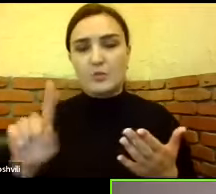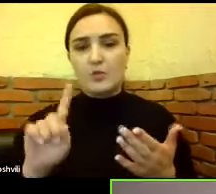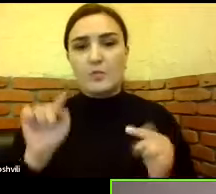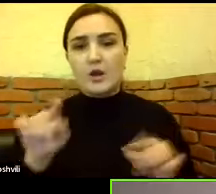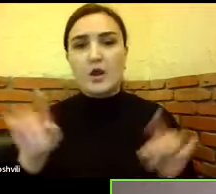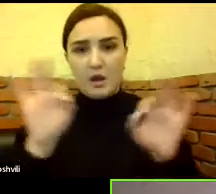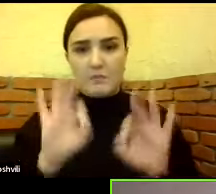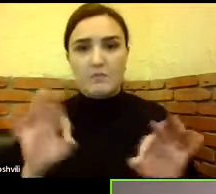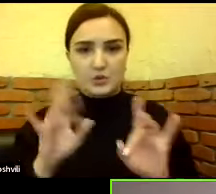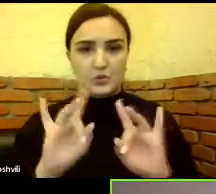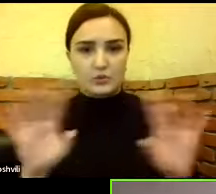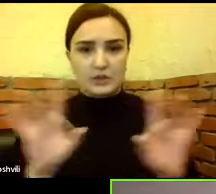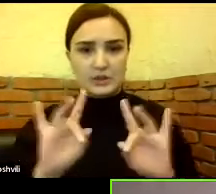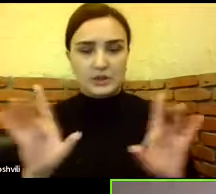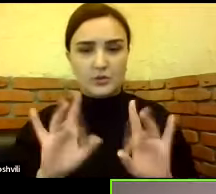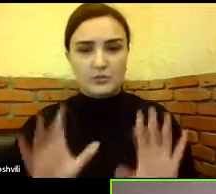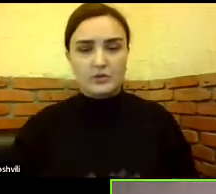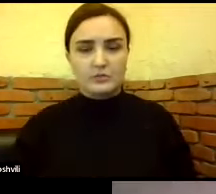უნდა ელაპარაკონ.